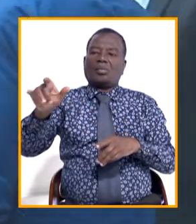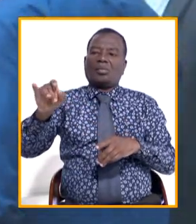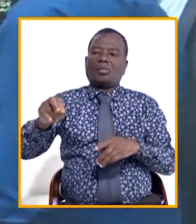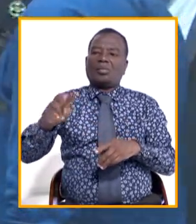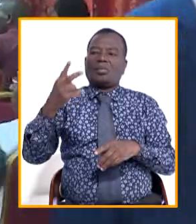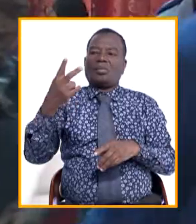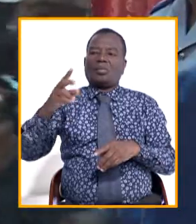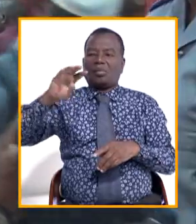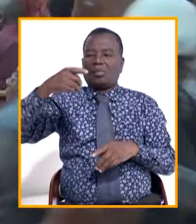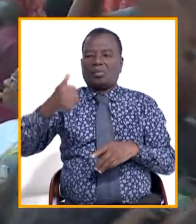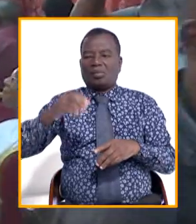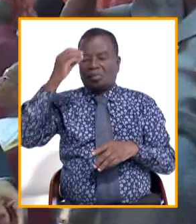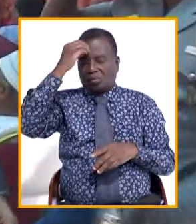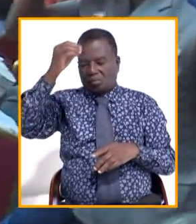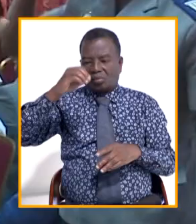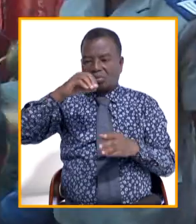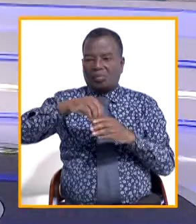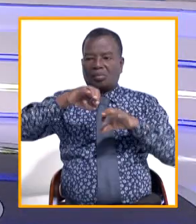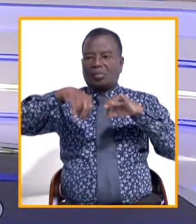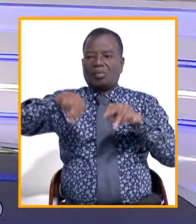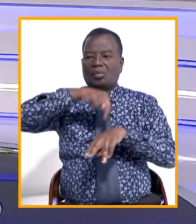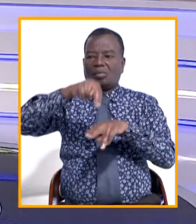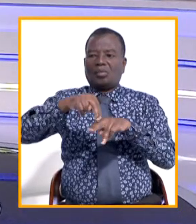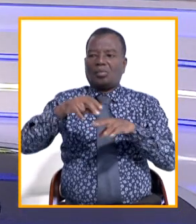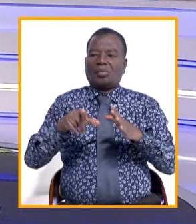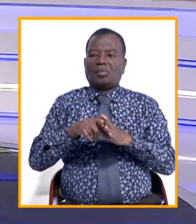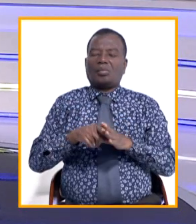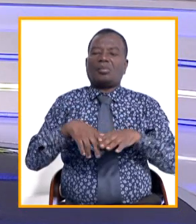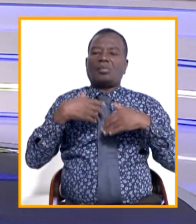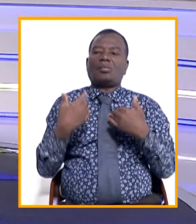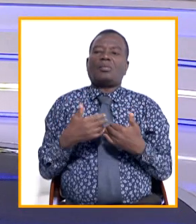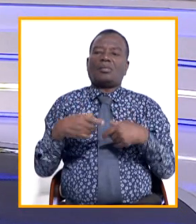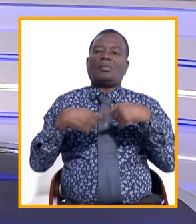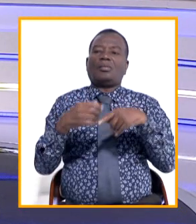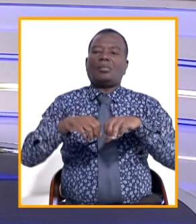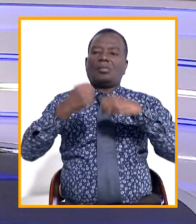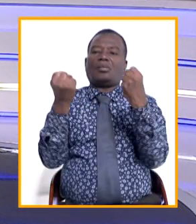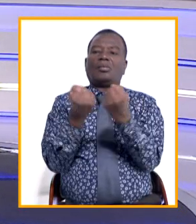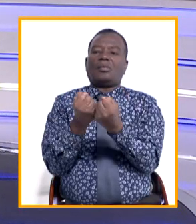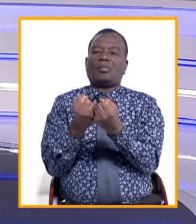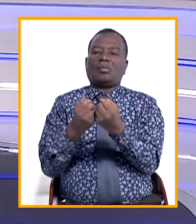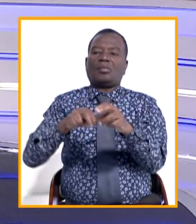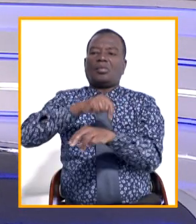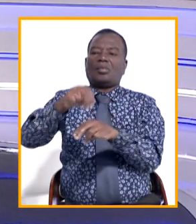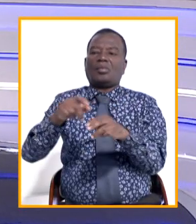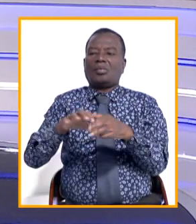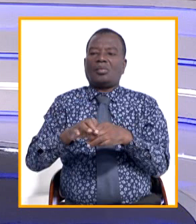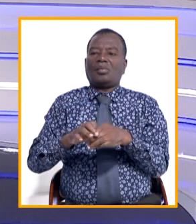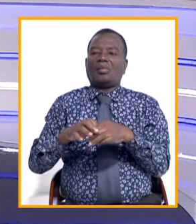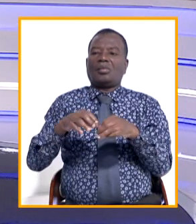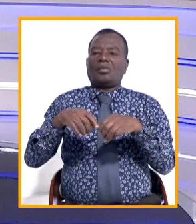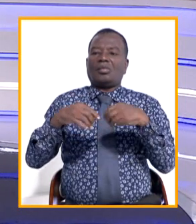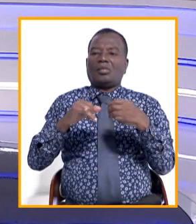au rang d'officier dans l'ordre national. En part présent à l'Assemblée nationale, Adama Camara s'y est